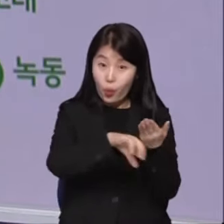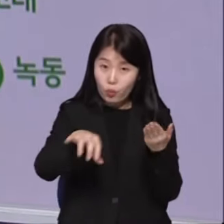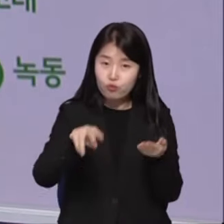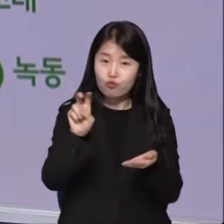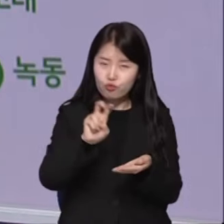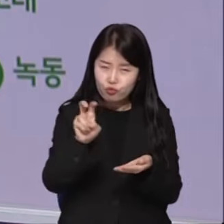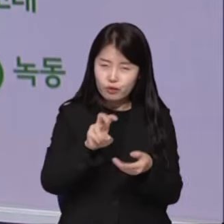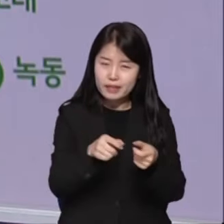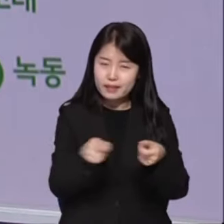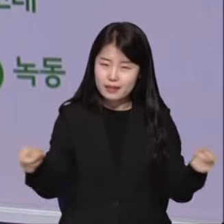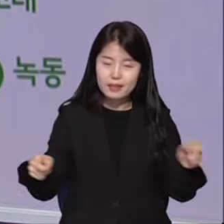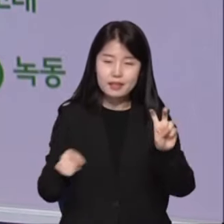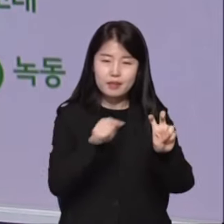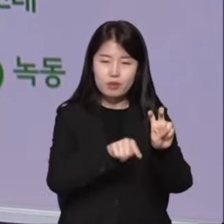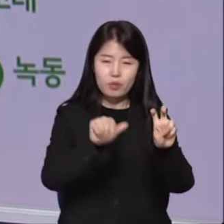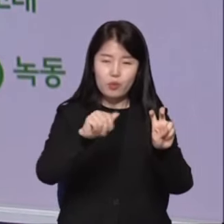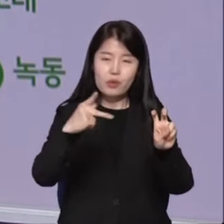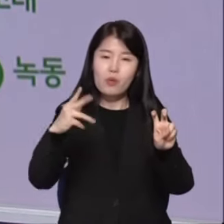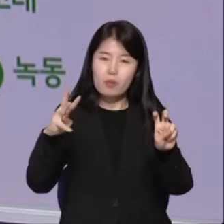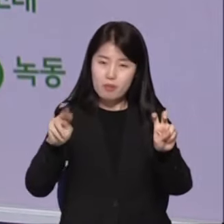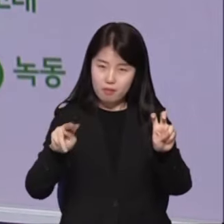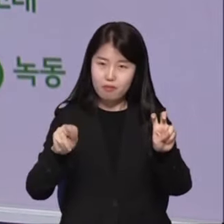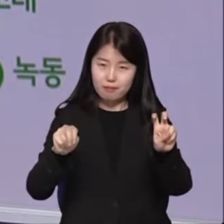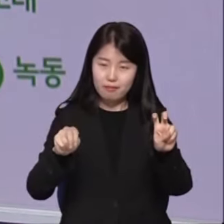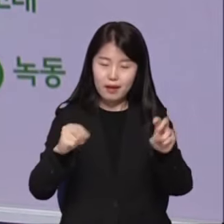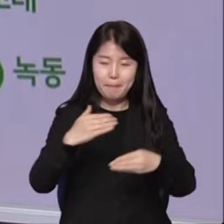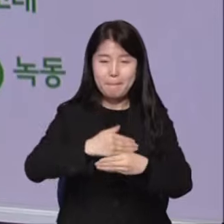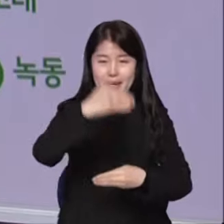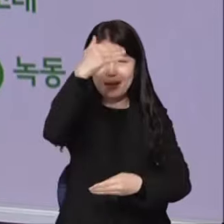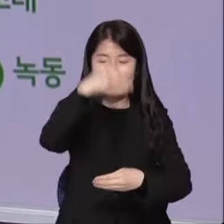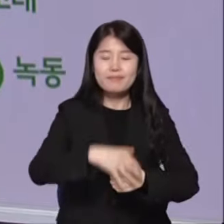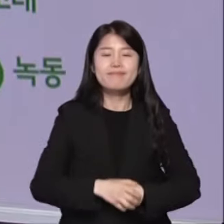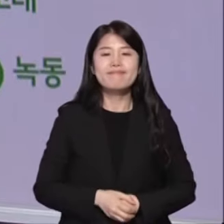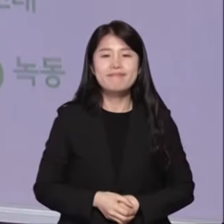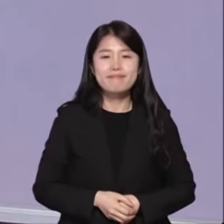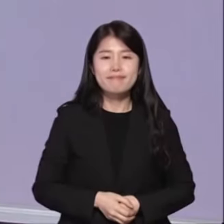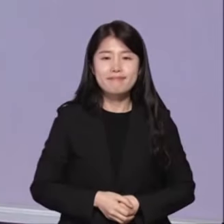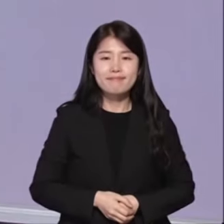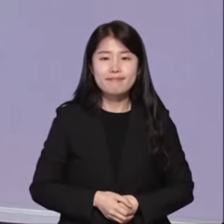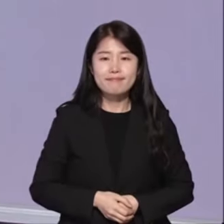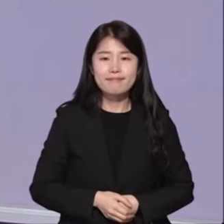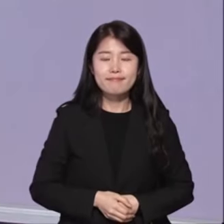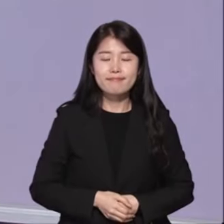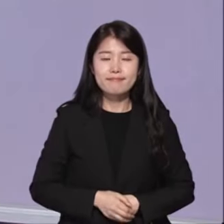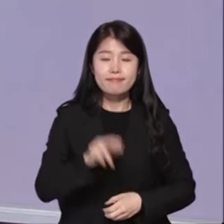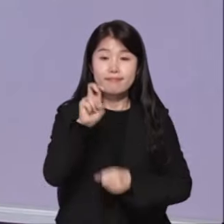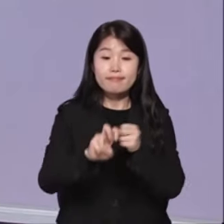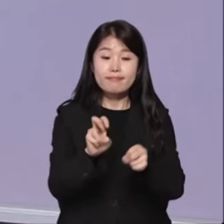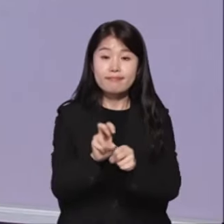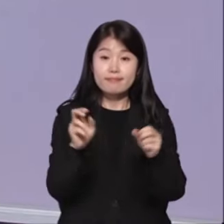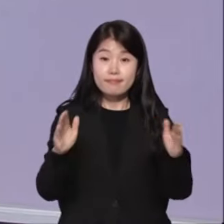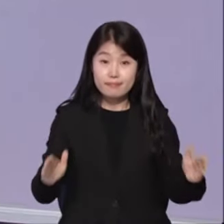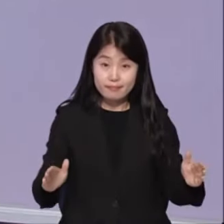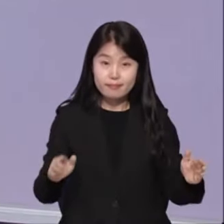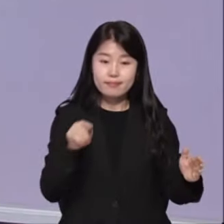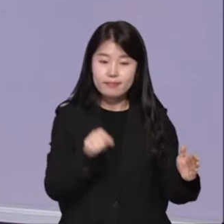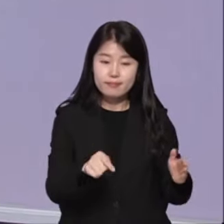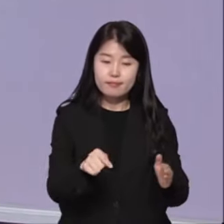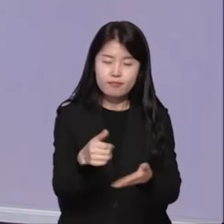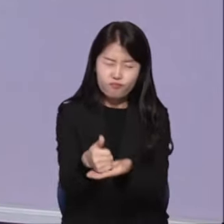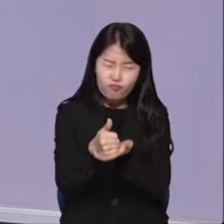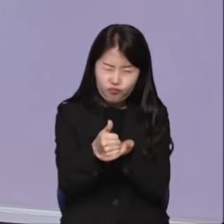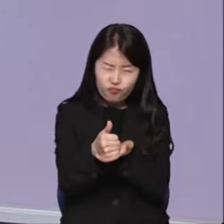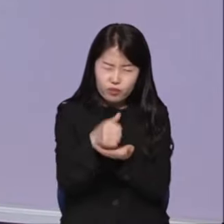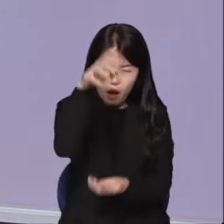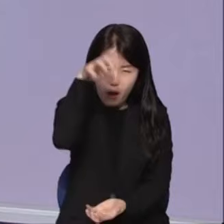20.5km 길이의 1호선 전체 구간이 개통됐습니다. 지난 20년 동안 광주 도시철도를 이용한